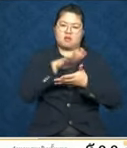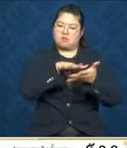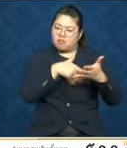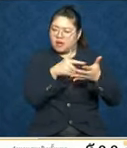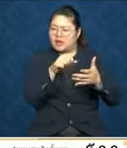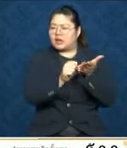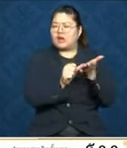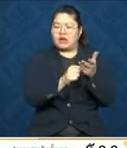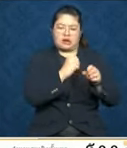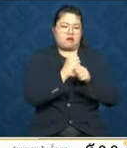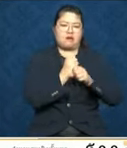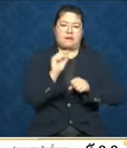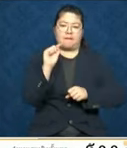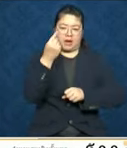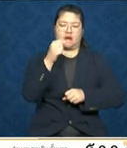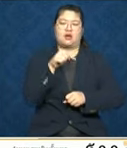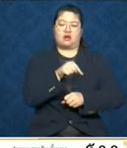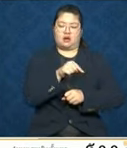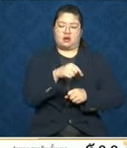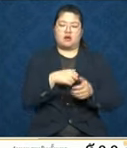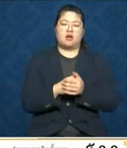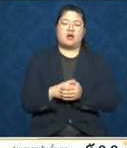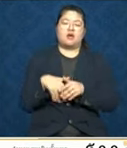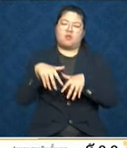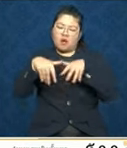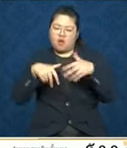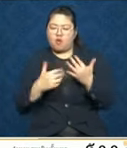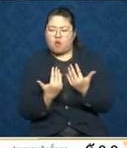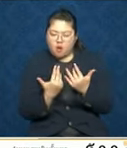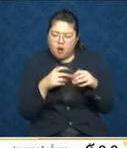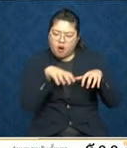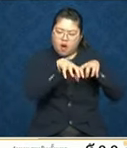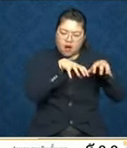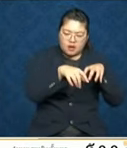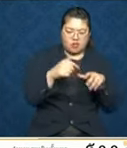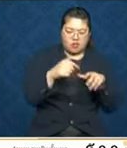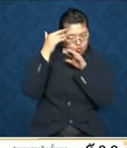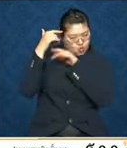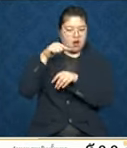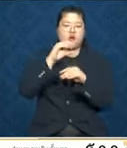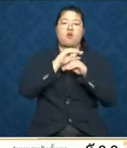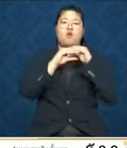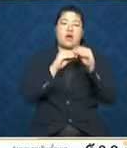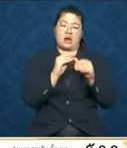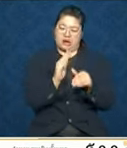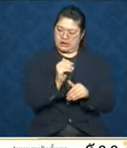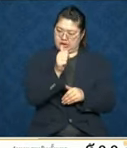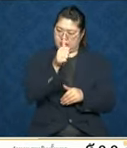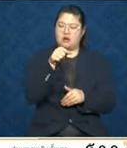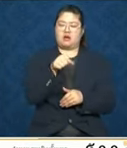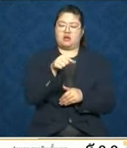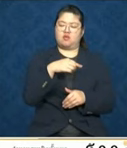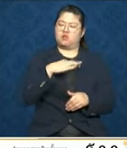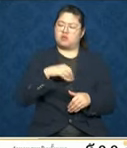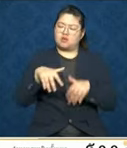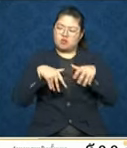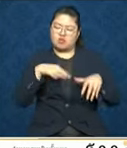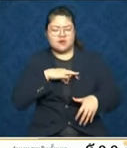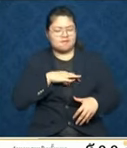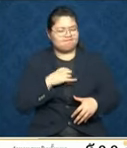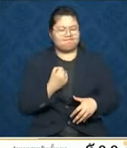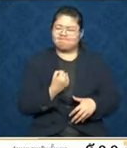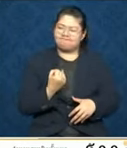หม่โอ้โหอย่างนี้จะให้ประชาชนที่รอคอยอย่างมีความหวังกับโครงการดีๆให้เขาลืมตาอ้าปากได้รู้สึกอย่างไรยังไม่